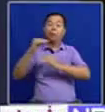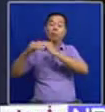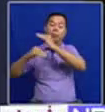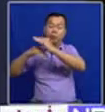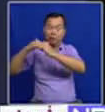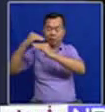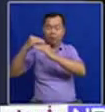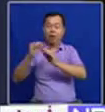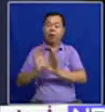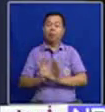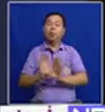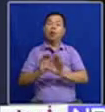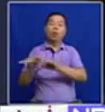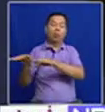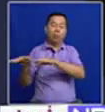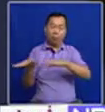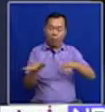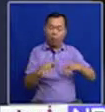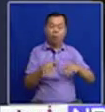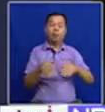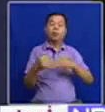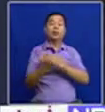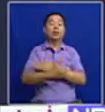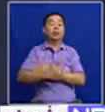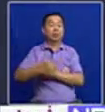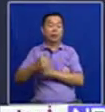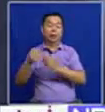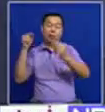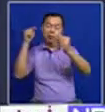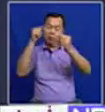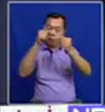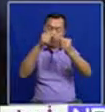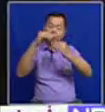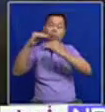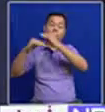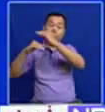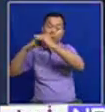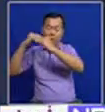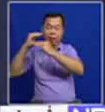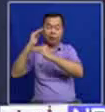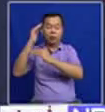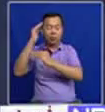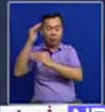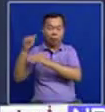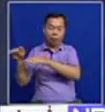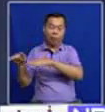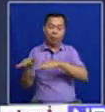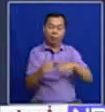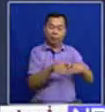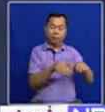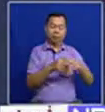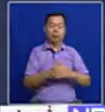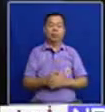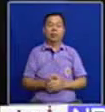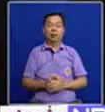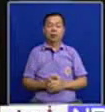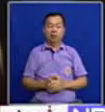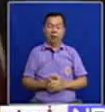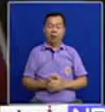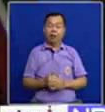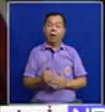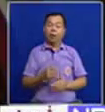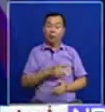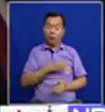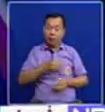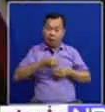ไปพร้อมๆกันและกำหนดเป้าหมายนำไปสู่การพัฒนาที่ยั่งยืนในอนาคตพร้อมกันและขอแสดงความยินดีใน